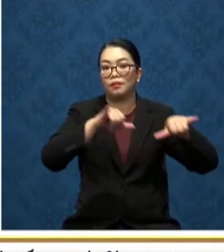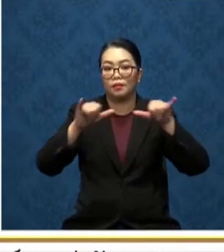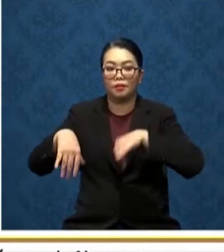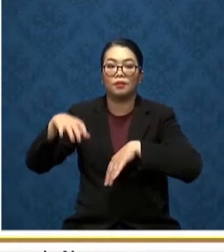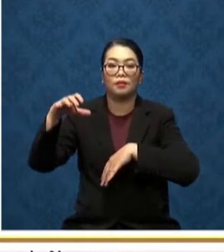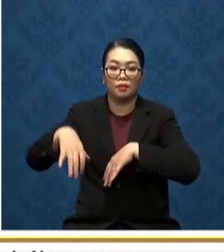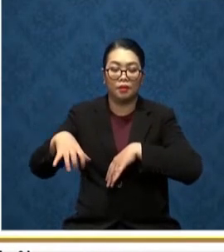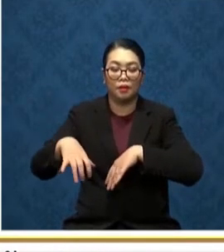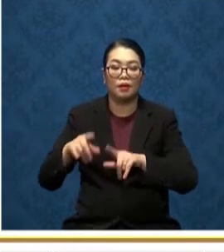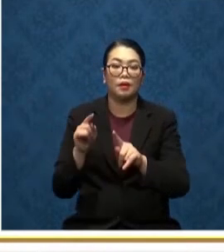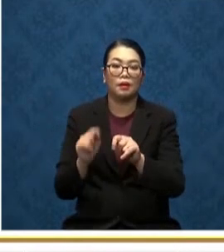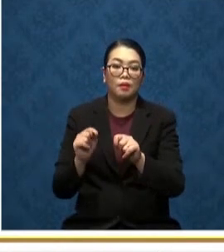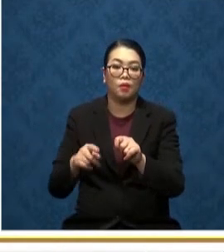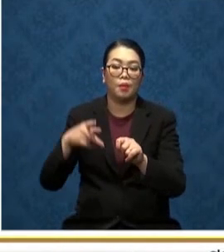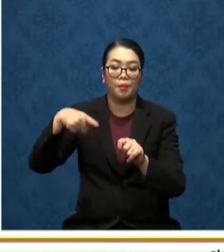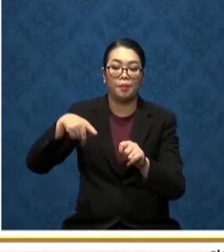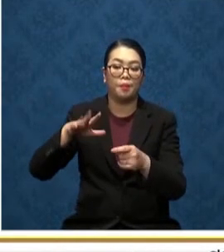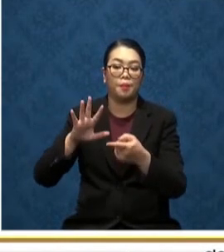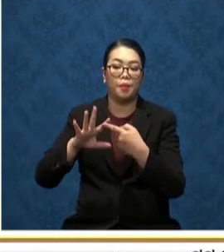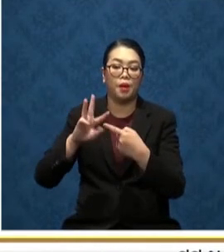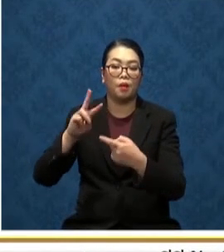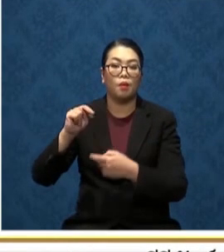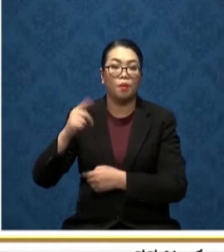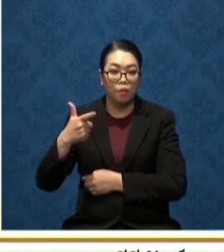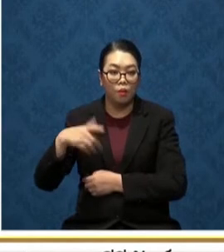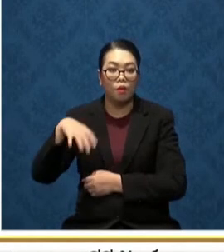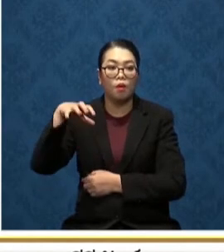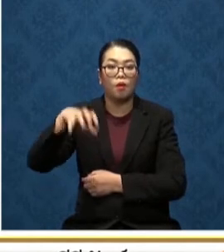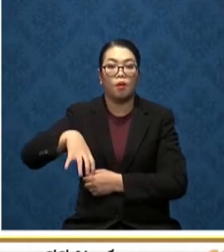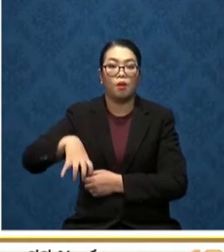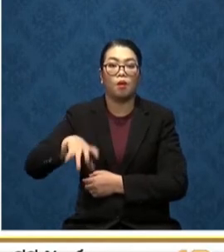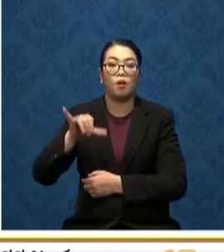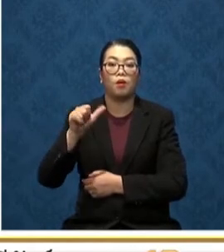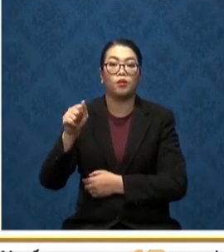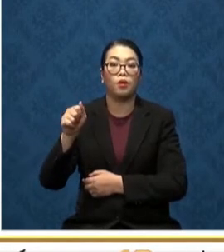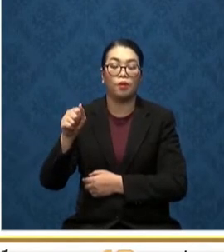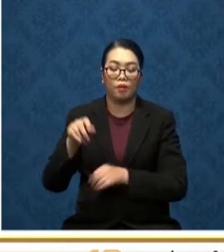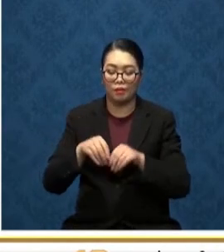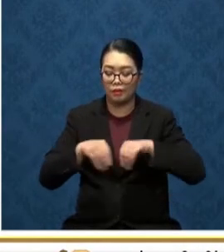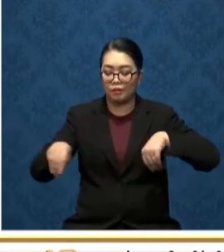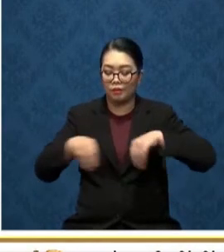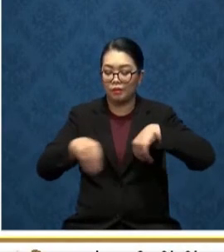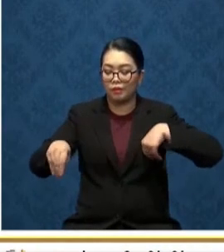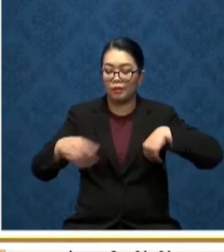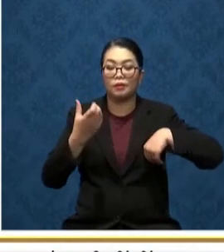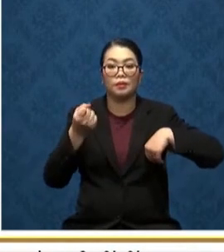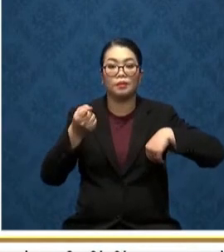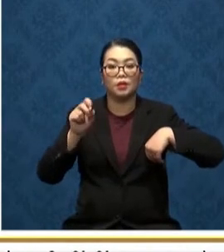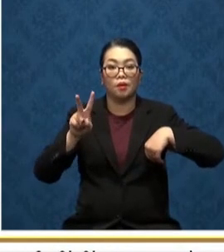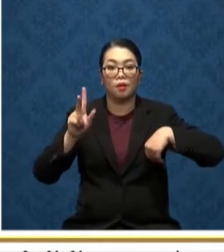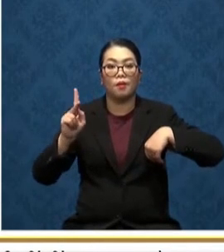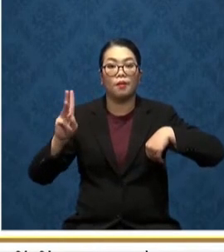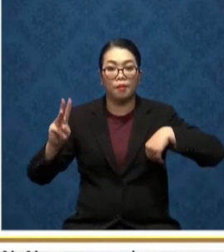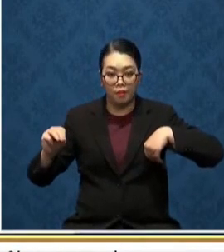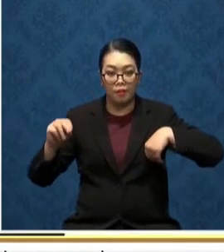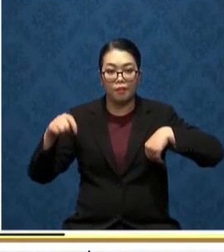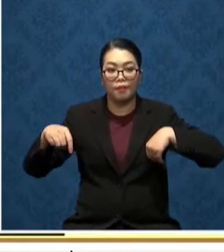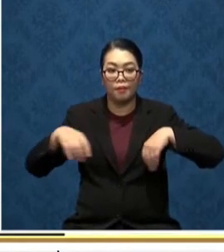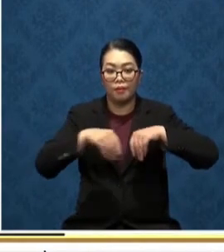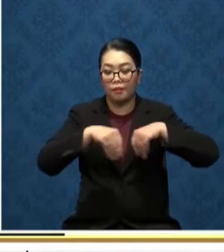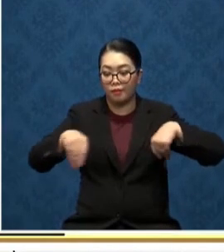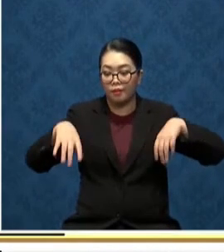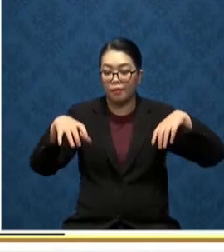ไปตั้งอยู่ที่ตำบนพระวง หรือที่เก่ะยอห่างจากที่เดิมประมาณ 12 กิโลนะครัอั้นก็